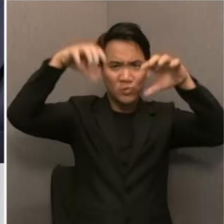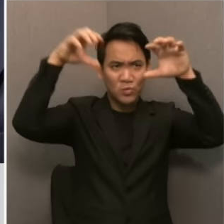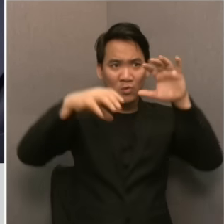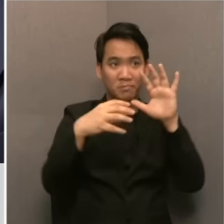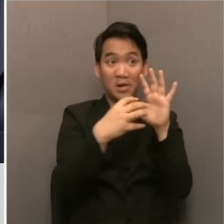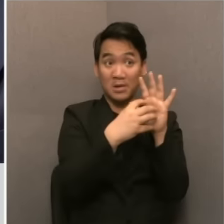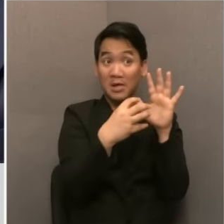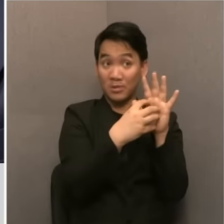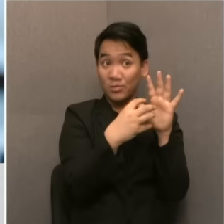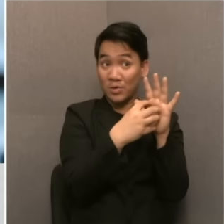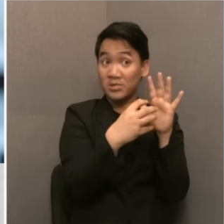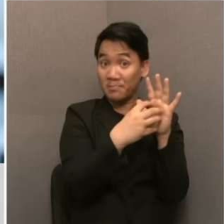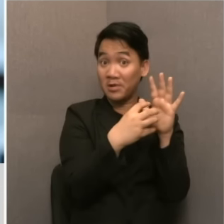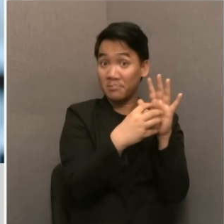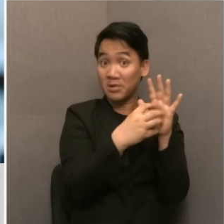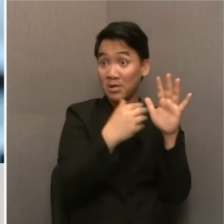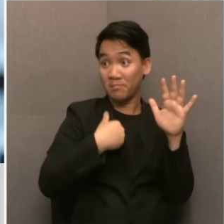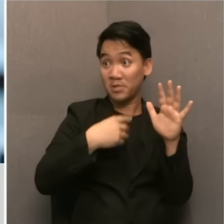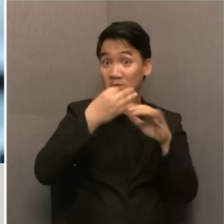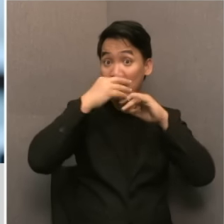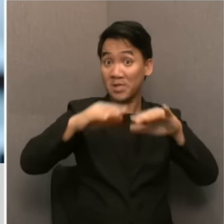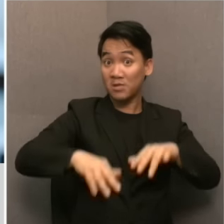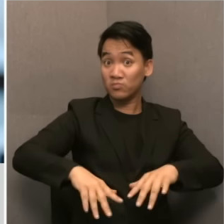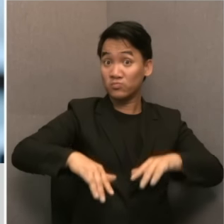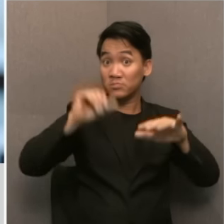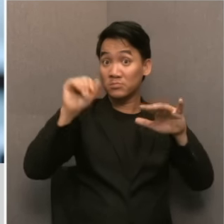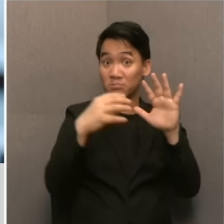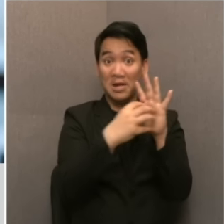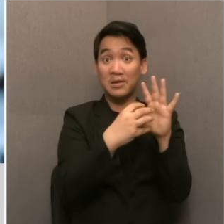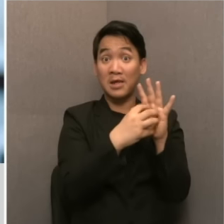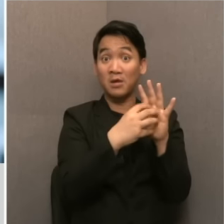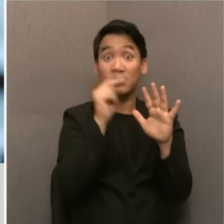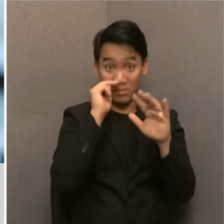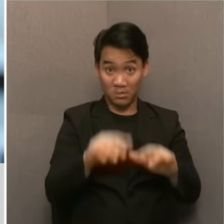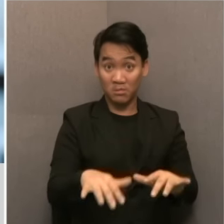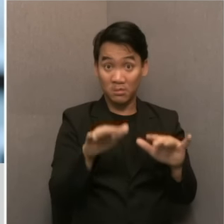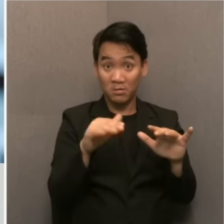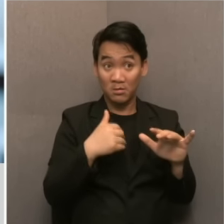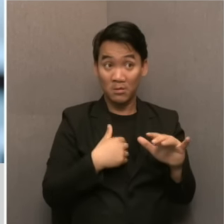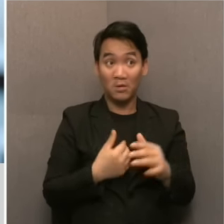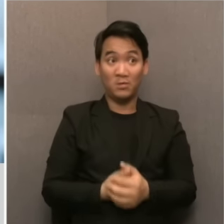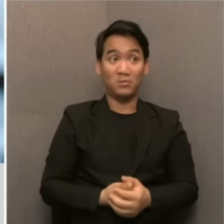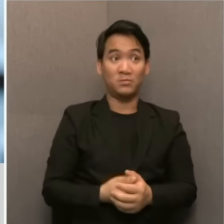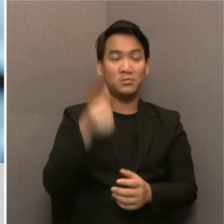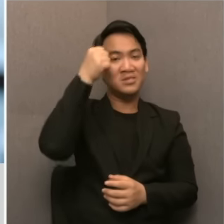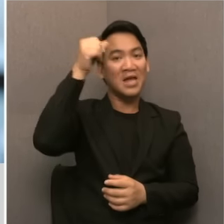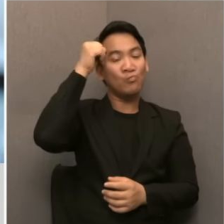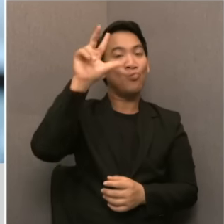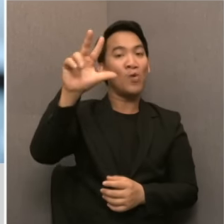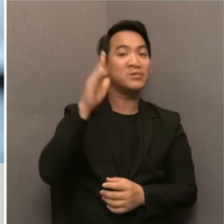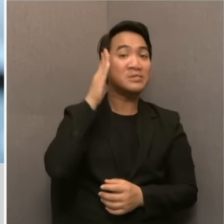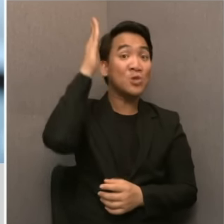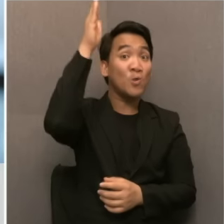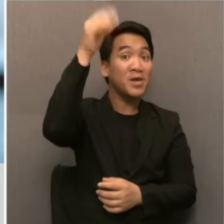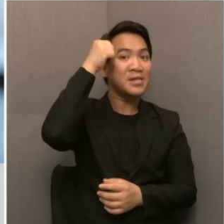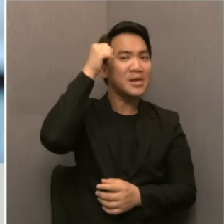ช่วงที่น้ำทะเลหนุนสูงแบบ ในพื้นที่ภาคกลางเองนะครับเราจะเห็นว่าในระยะใน3วันข้างหน้าเนี่ยถ้าเราดูจากภา